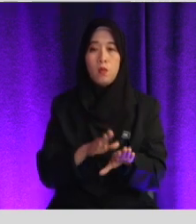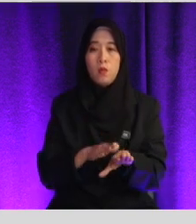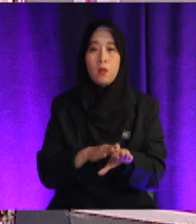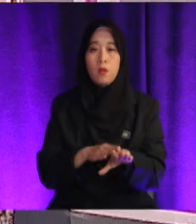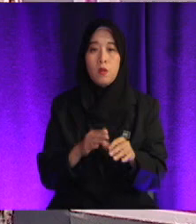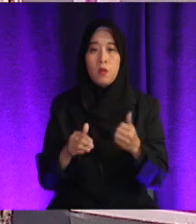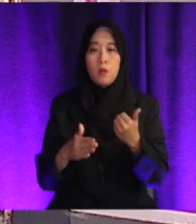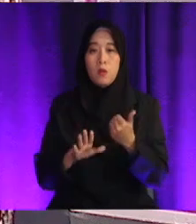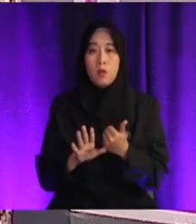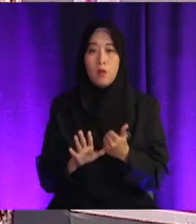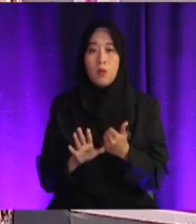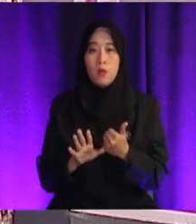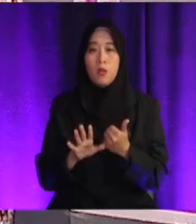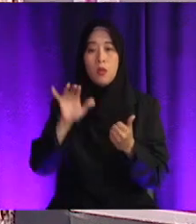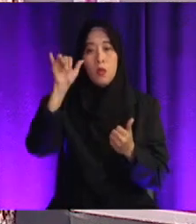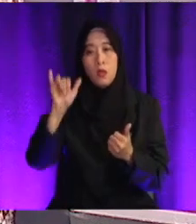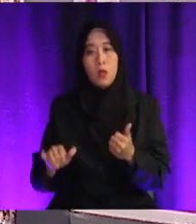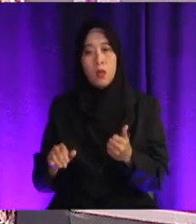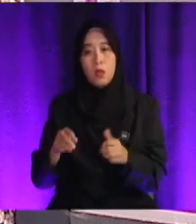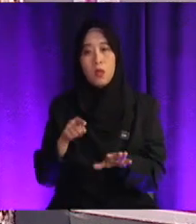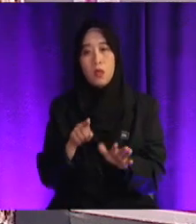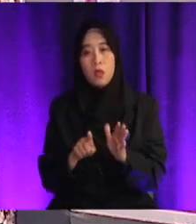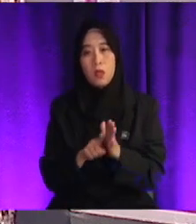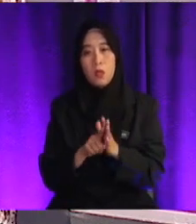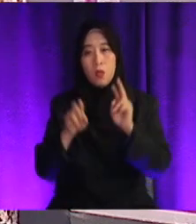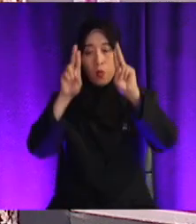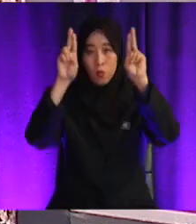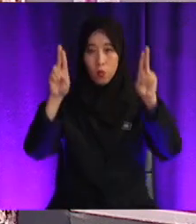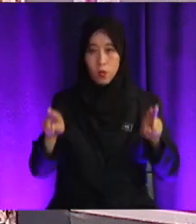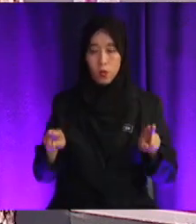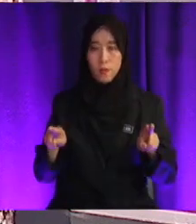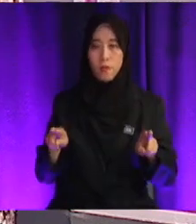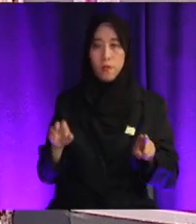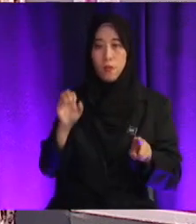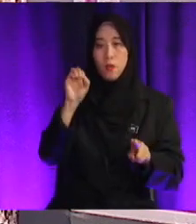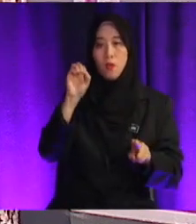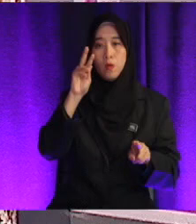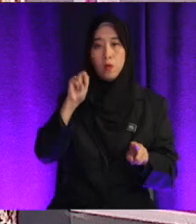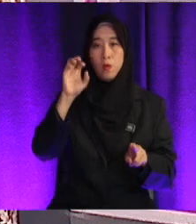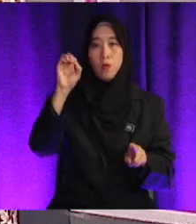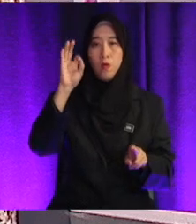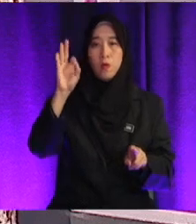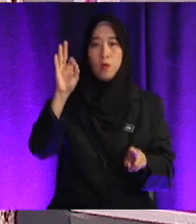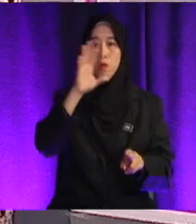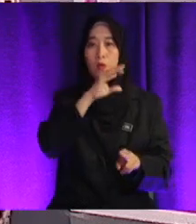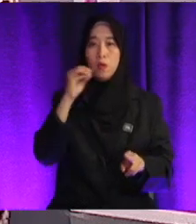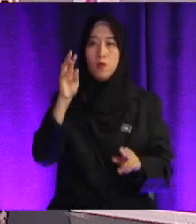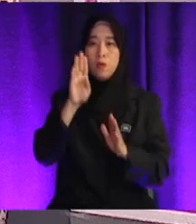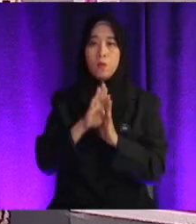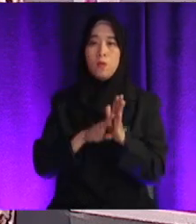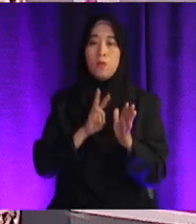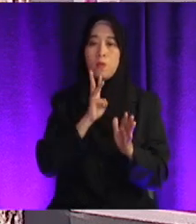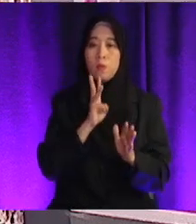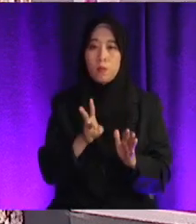suhu, kita kena tahu dah tadi. Oh, laras suhu, on, off, berais. Okey. Terus? Boleh cikgu? Okey, so